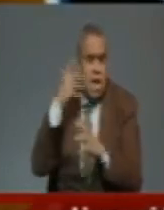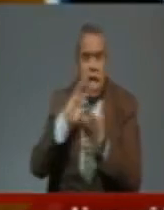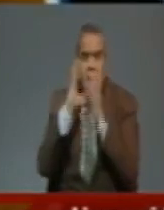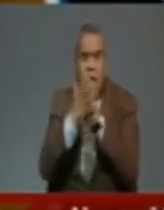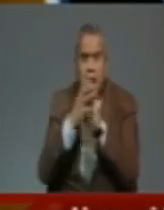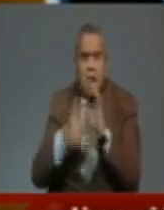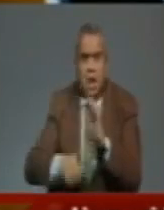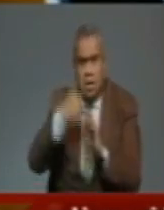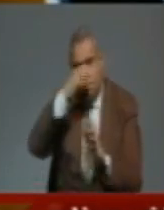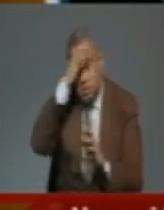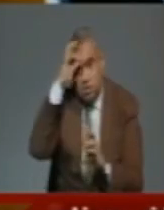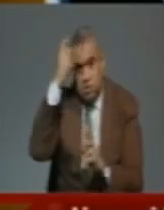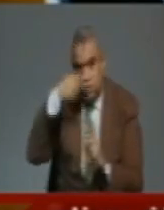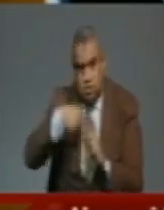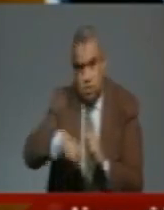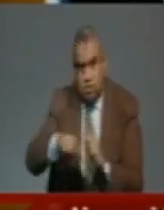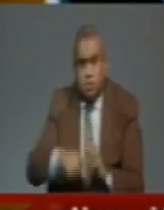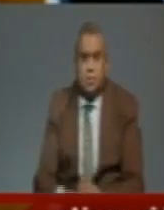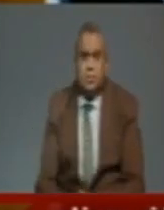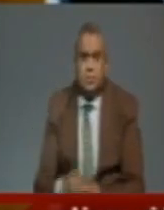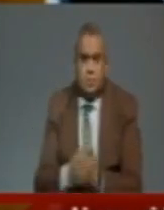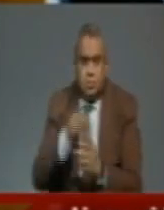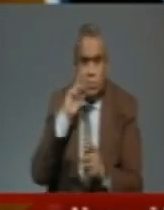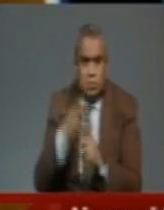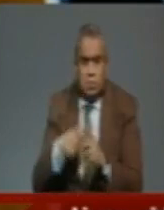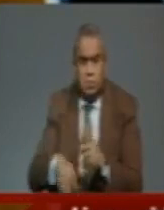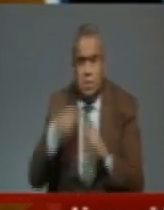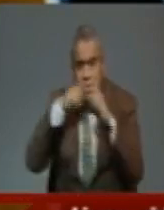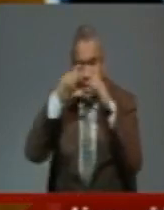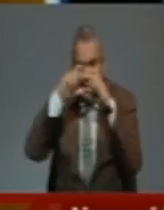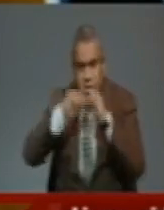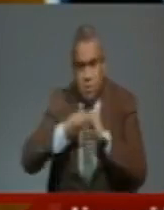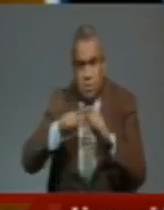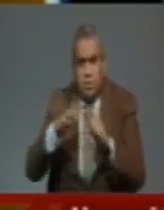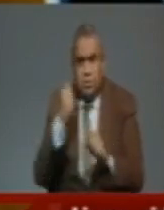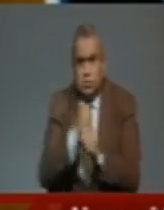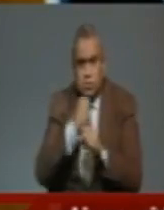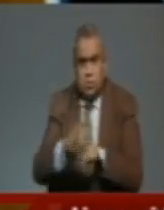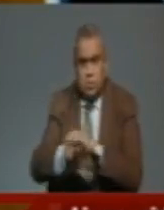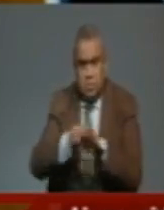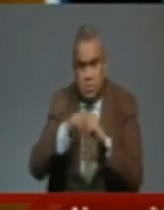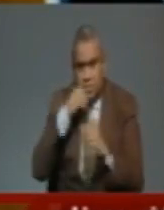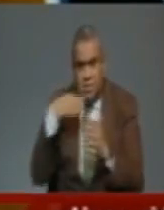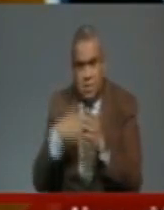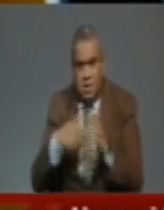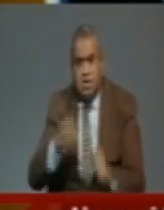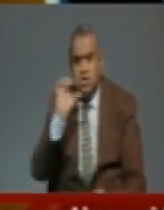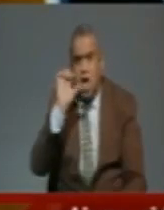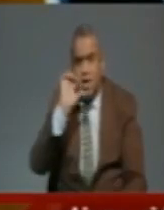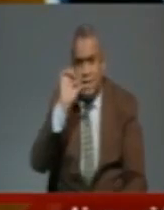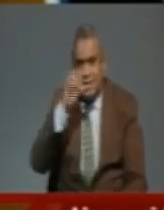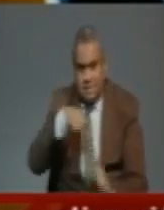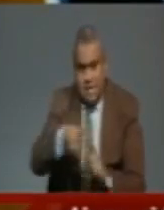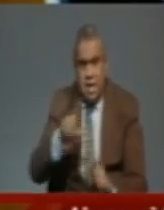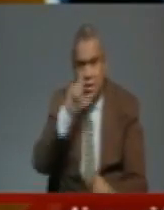الله باذن الله هنوري سيادتك الصور بتاعتها، احنا بنسلم هنكون بنسلم في شهر 9 القادم